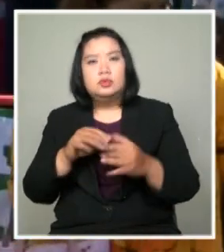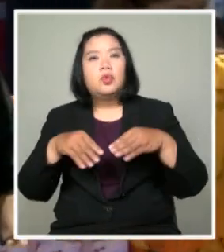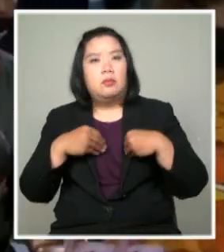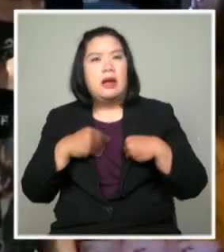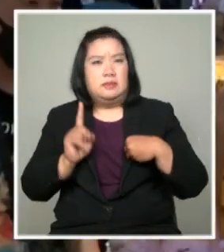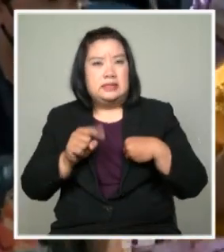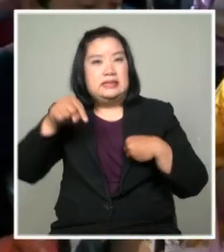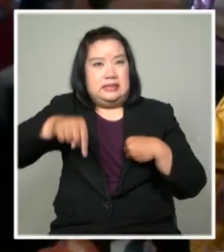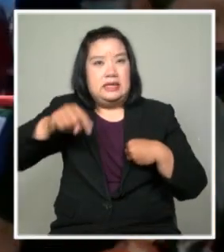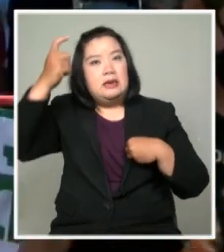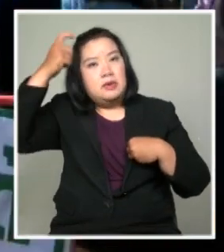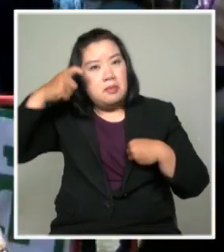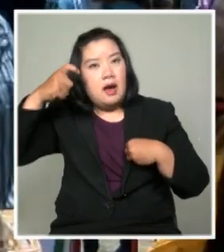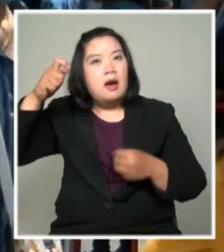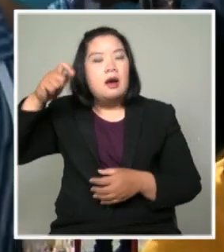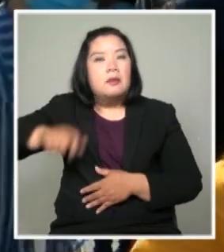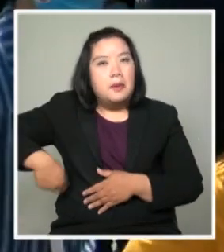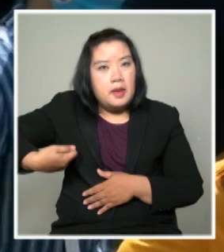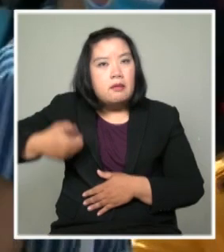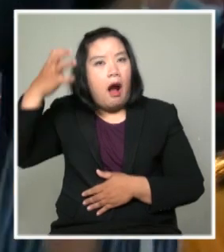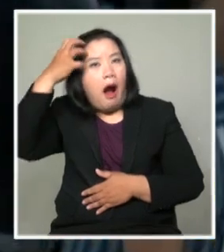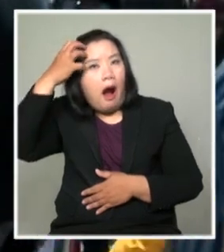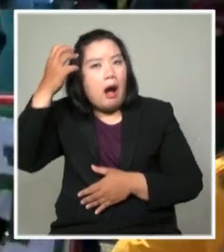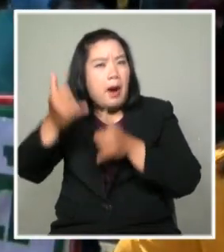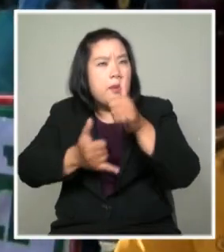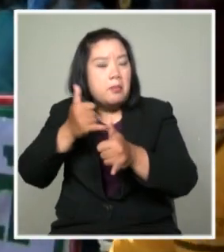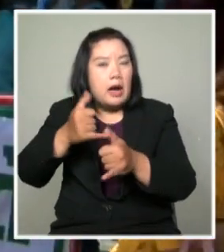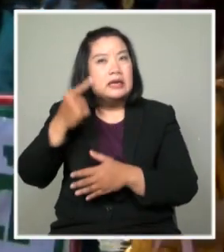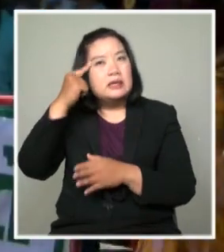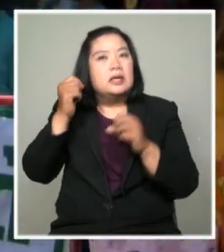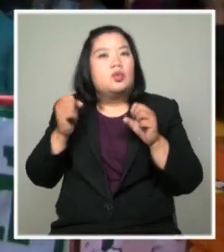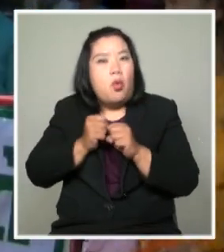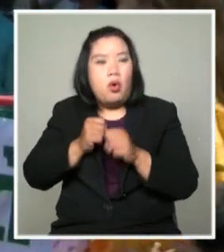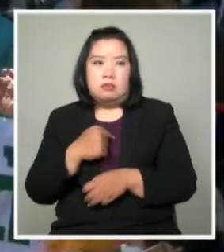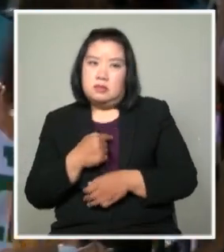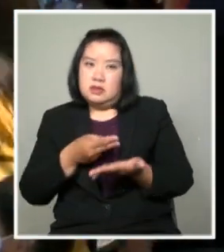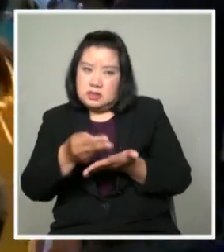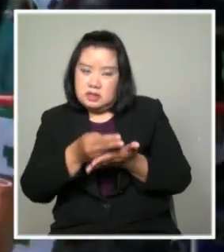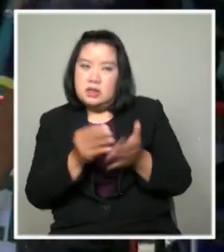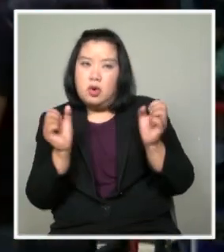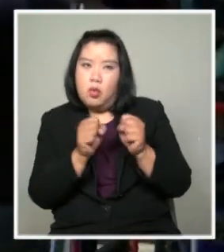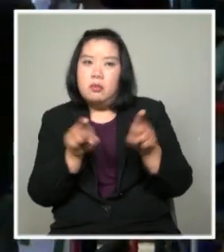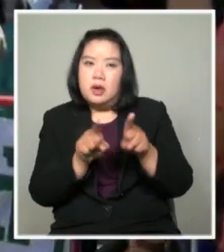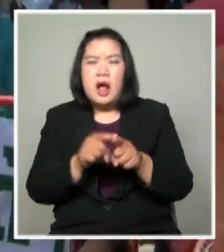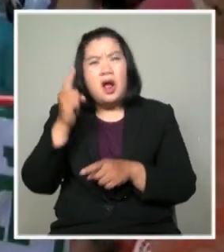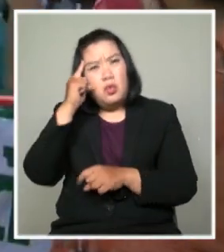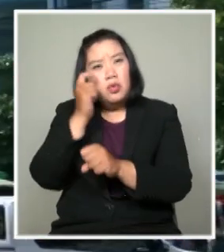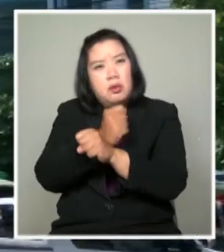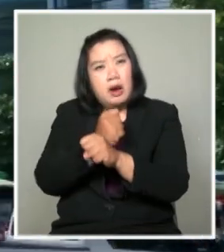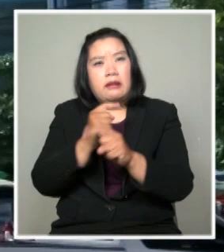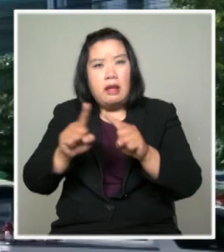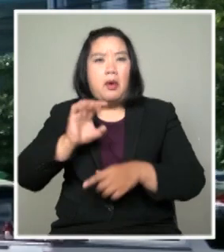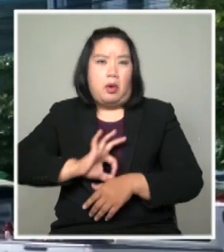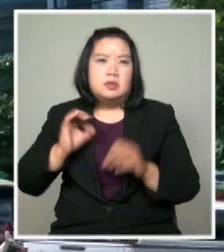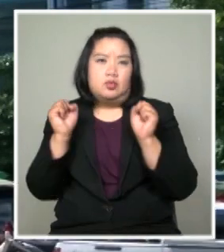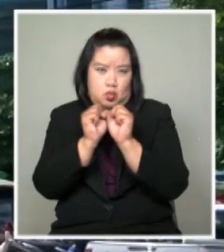านต่างด้าวอยู่เป็นจำนวนมากทำให้เกิดการกังวลใจในการเข้าไปจับจ่ายใช้สอยในพื้นที่แม้ว่าจะมีมาตรการรองรับก็ตามครับต